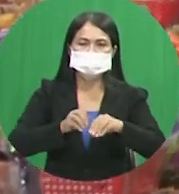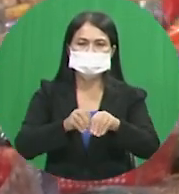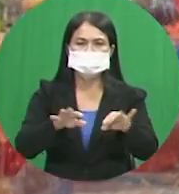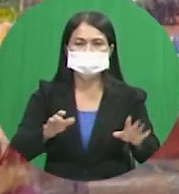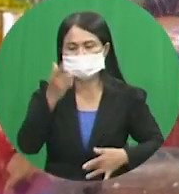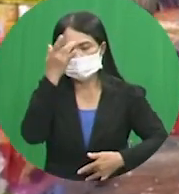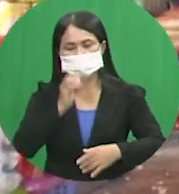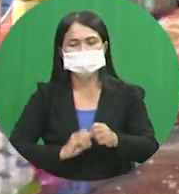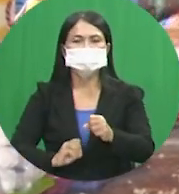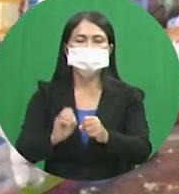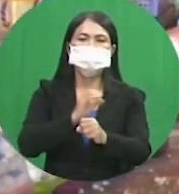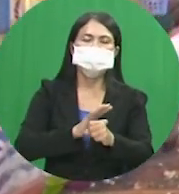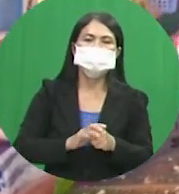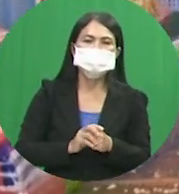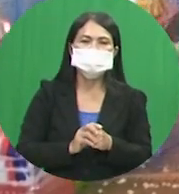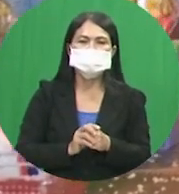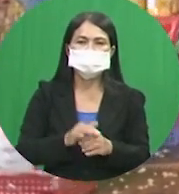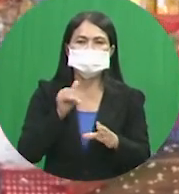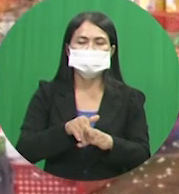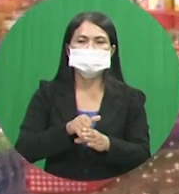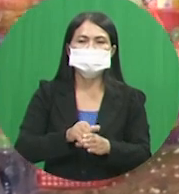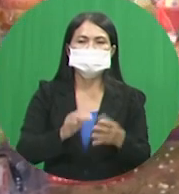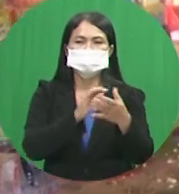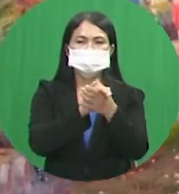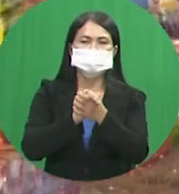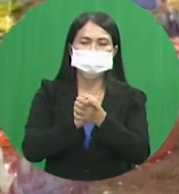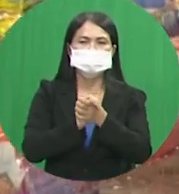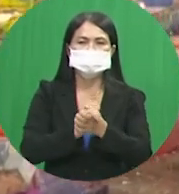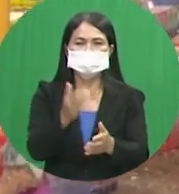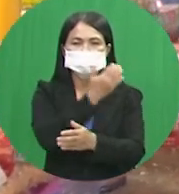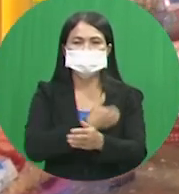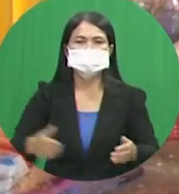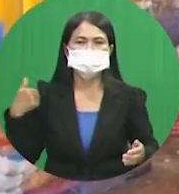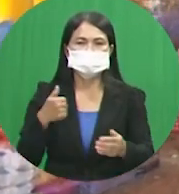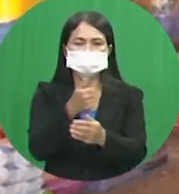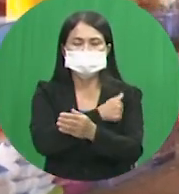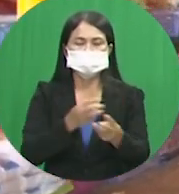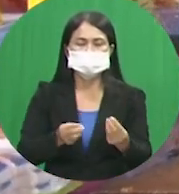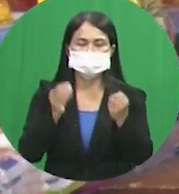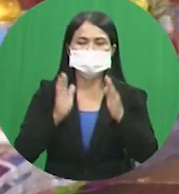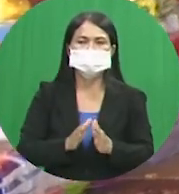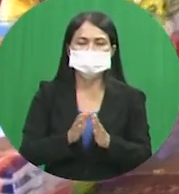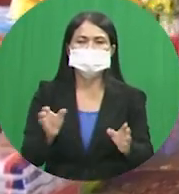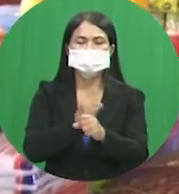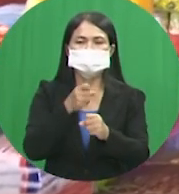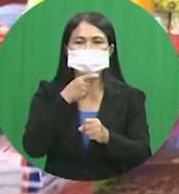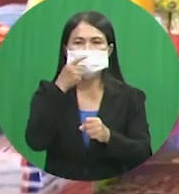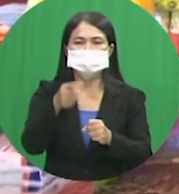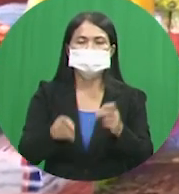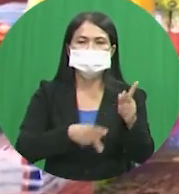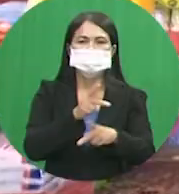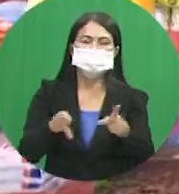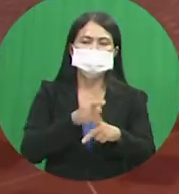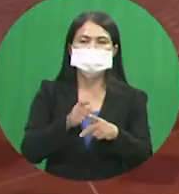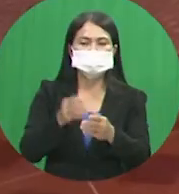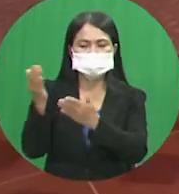ดาในจมูกโควิดดับรำบุญในขนมสหกุมได้สำแดงโจนิยรมันตรีแต่ในบ้านอมพิวนิวอัยประจิปร